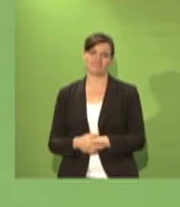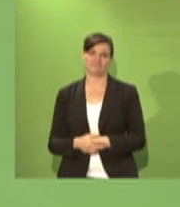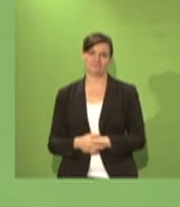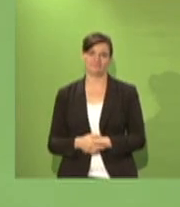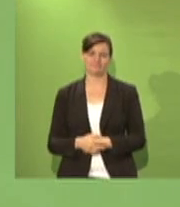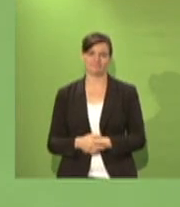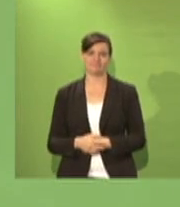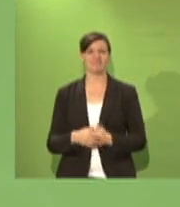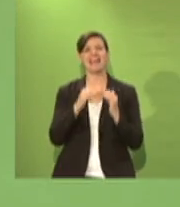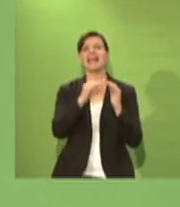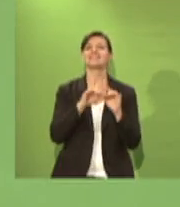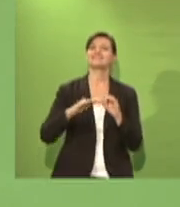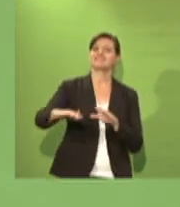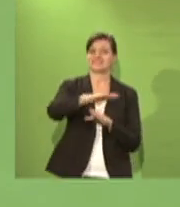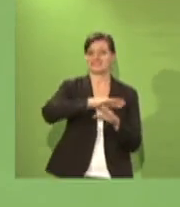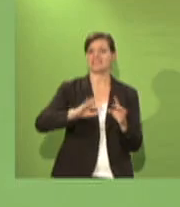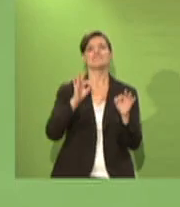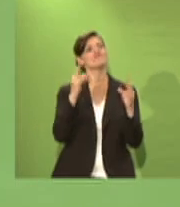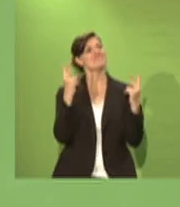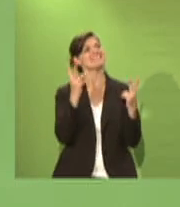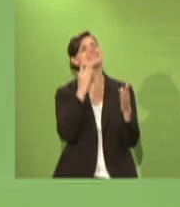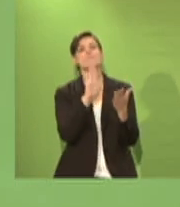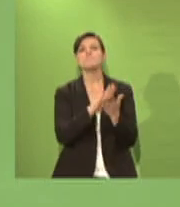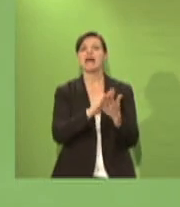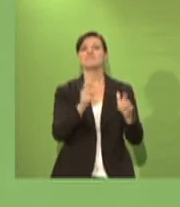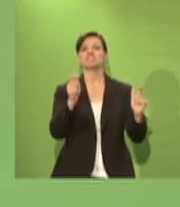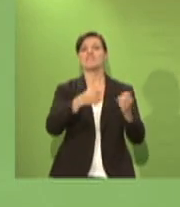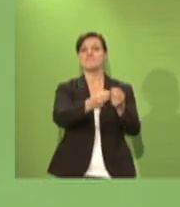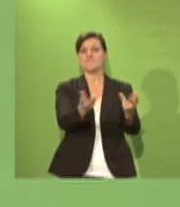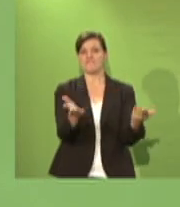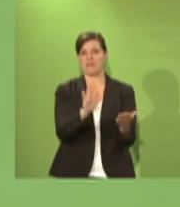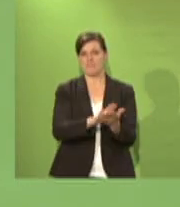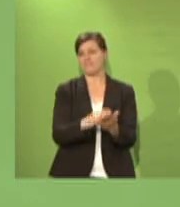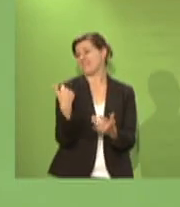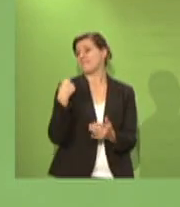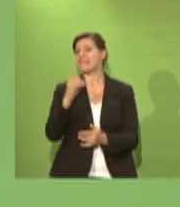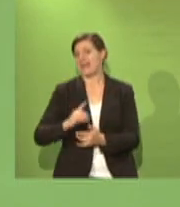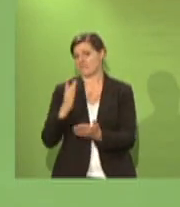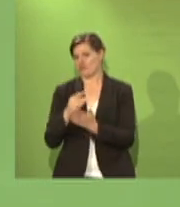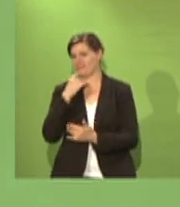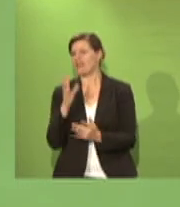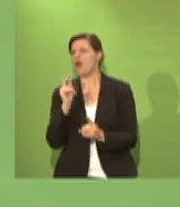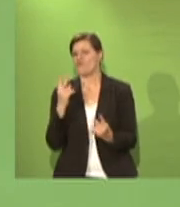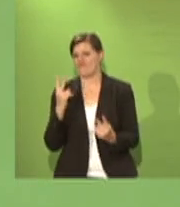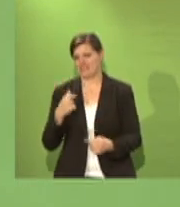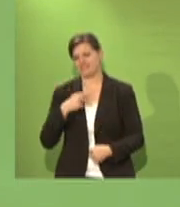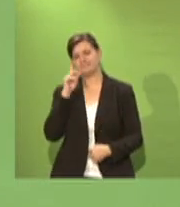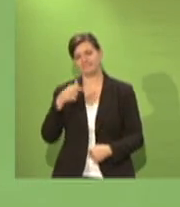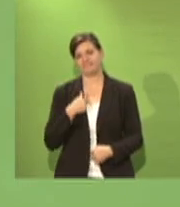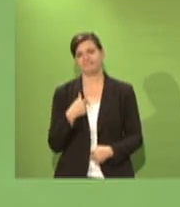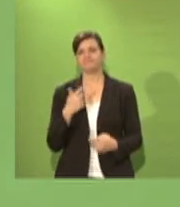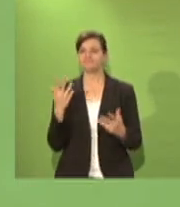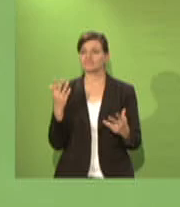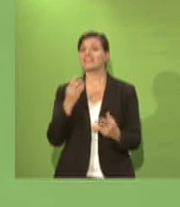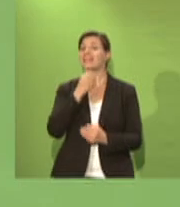auch im ländlichen Raum müssen wir uns für gesellschaftliche Vielfalt einsetzen. Aber was Dagmar eben gesagt hat, finde ich auch wichtig, denn